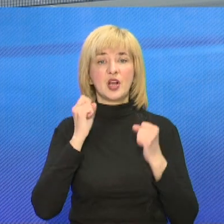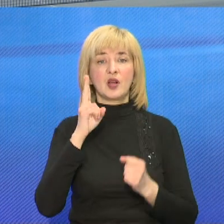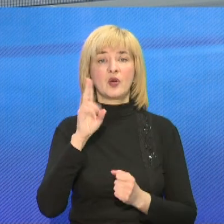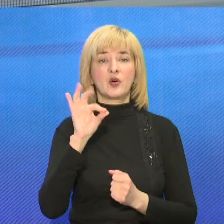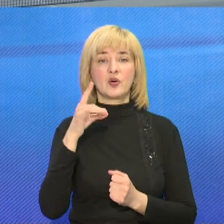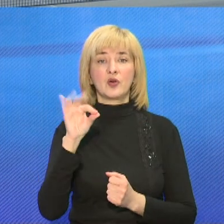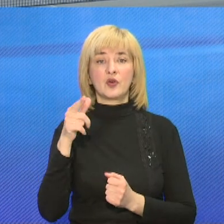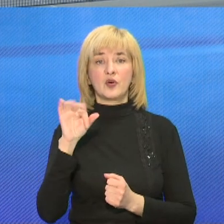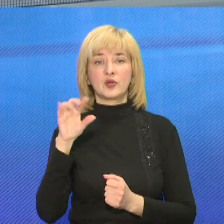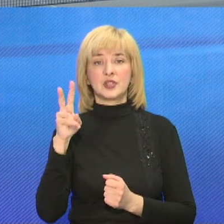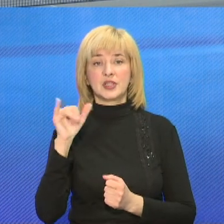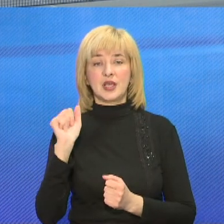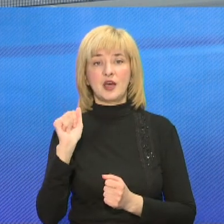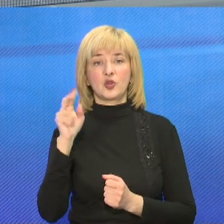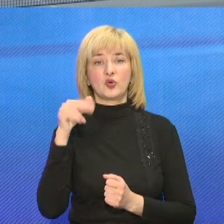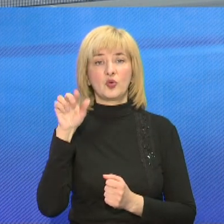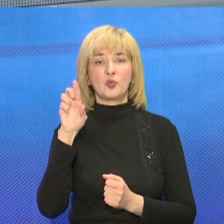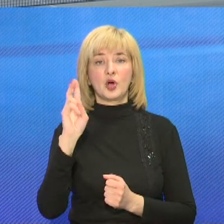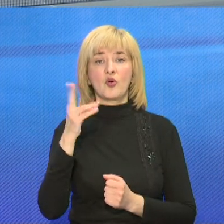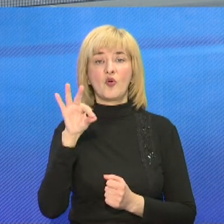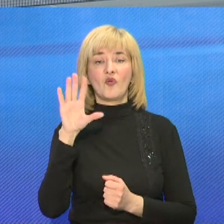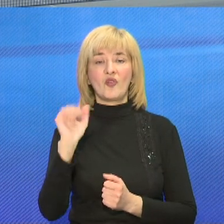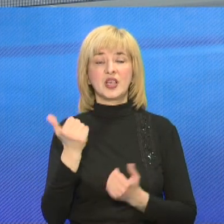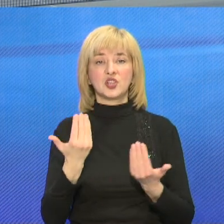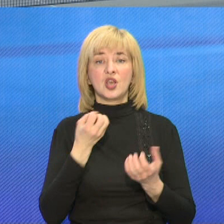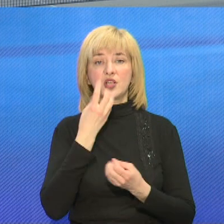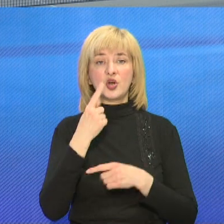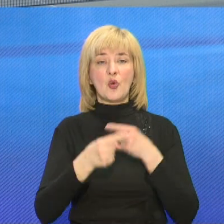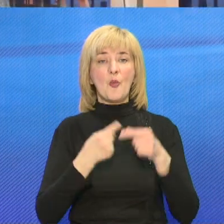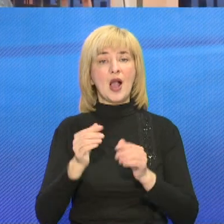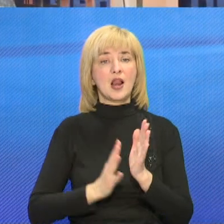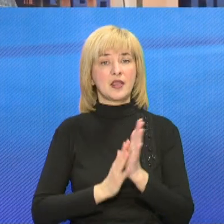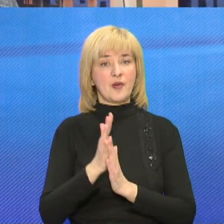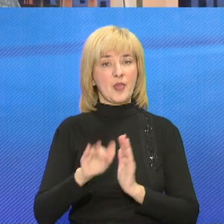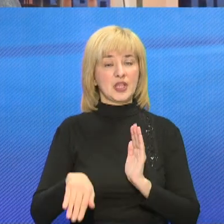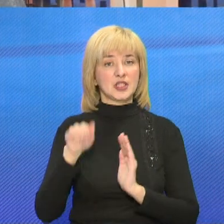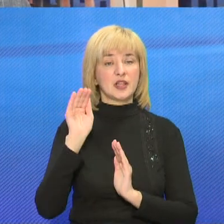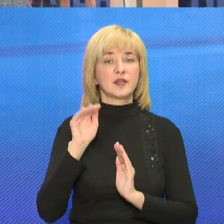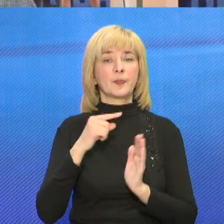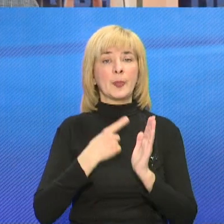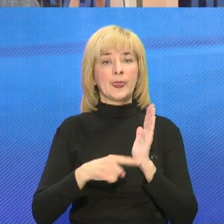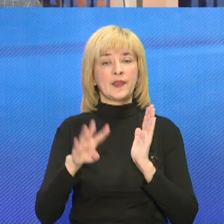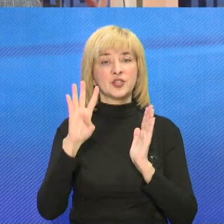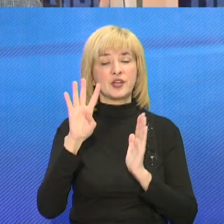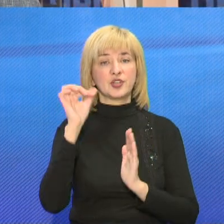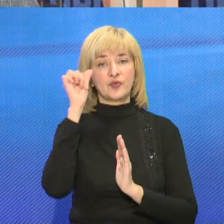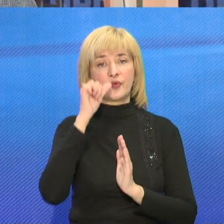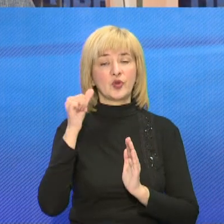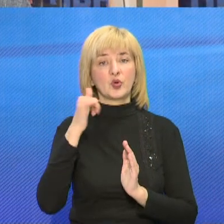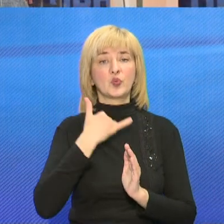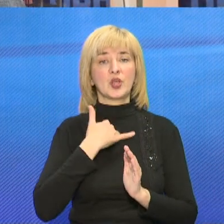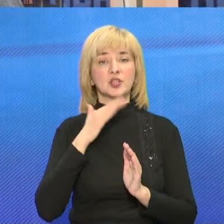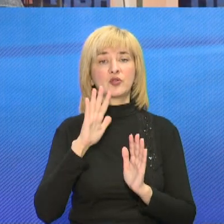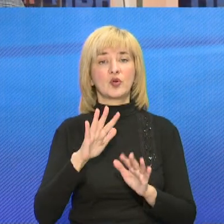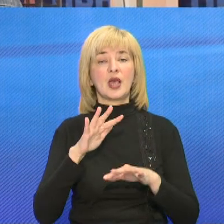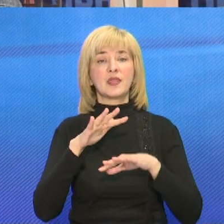Дубкова. Сейчас хорошее очень поколение подрастает. 64-го года у нас только на базе школы развивается